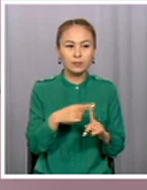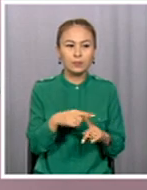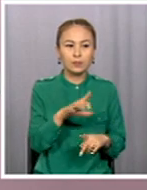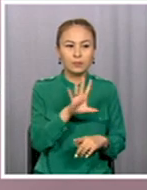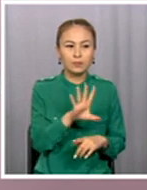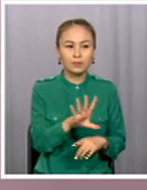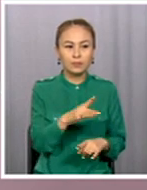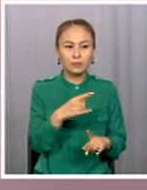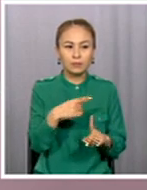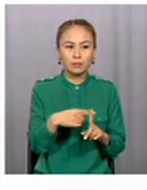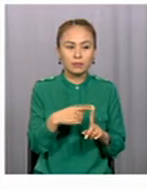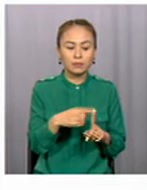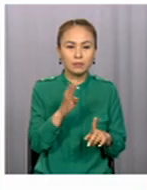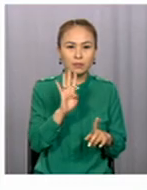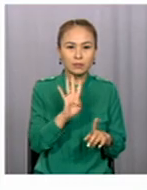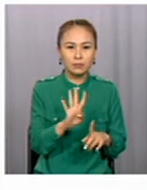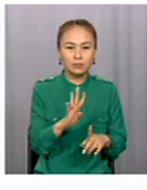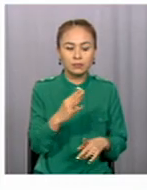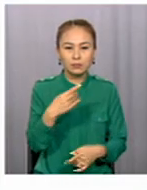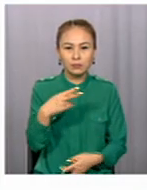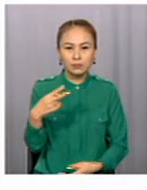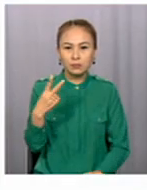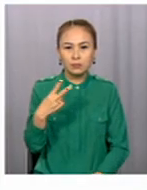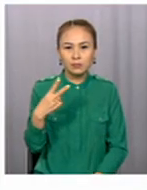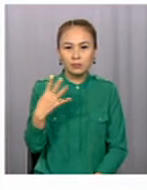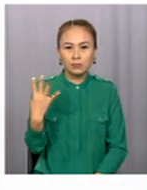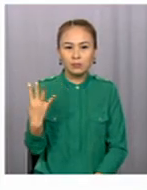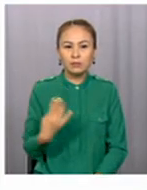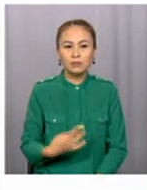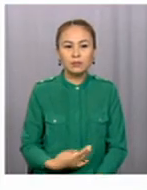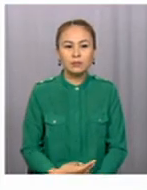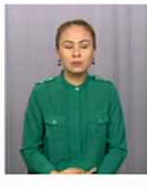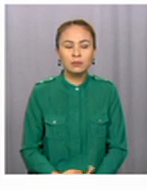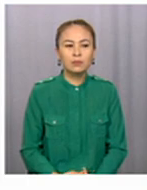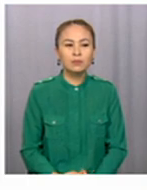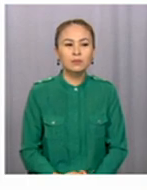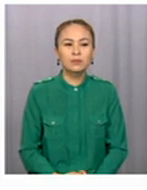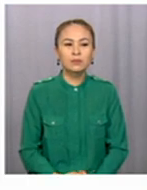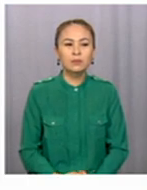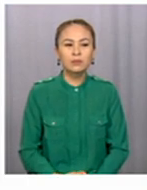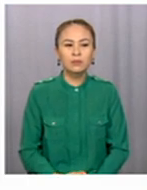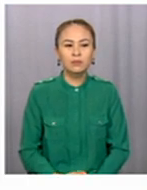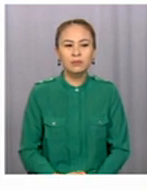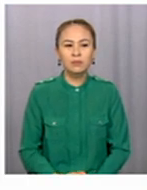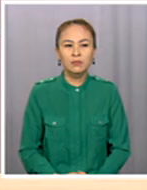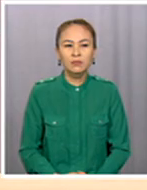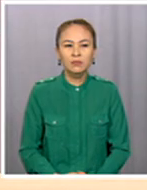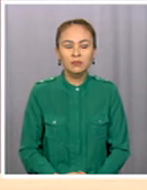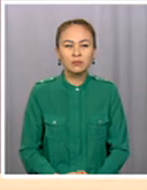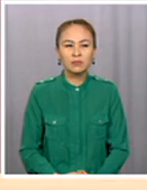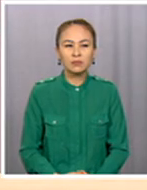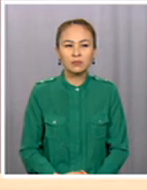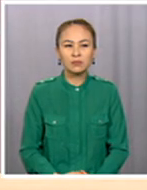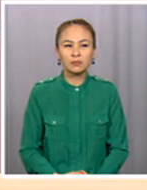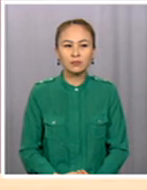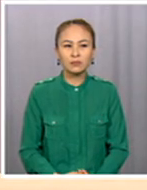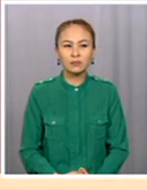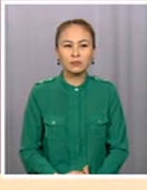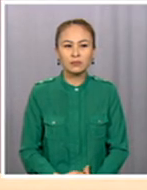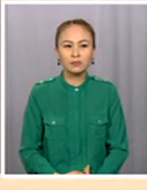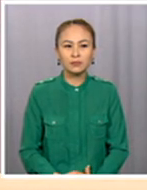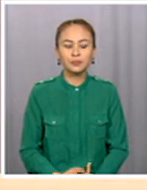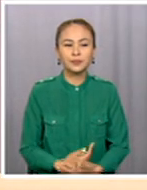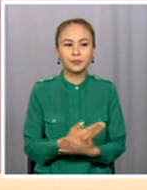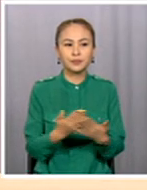қосу 5 метр, қосу 4 метр. Мәні 24 метрге тең. Жарайсындар, балалар, сендер